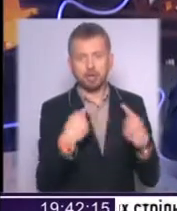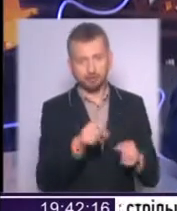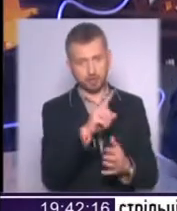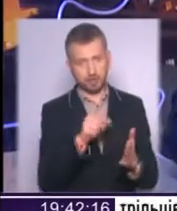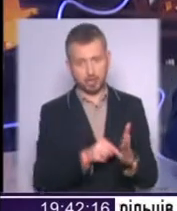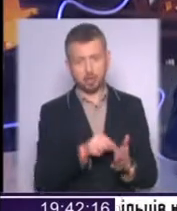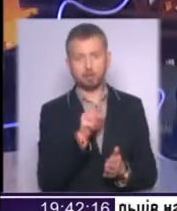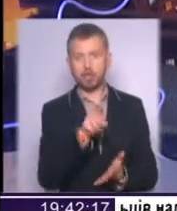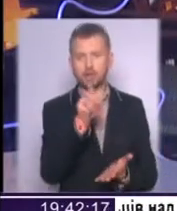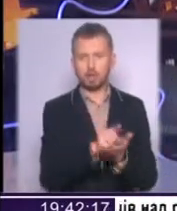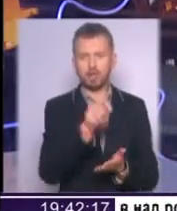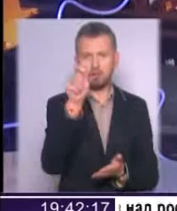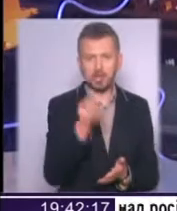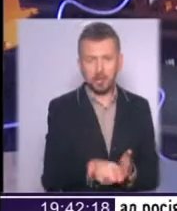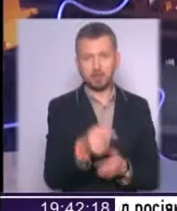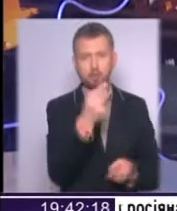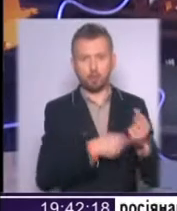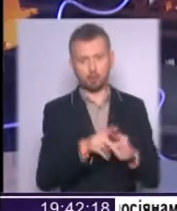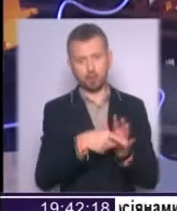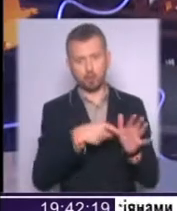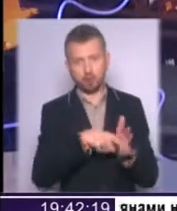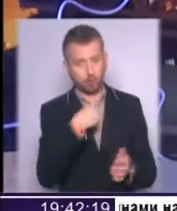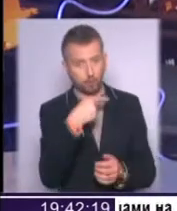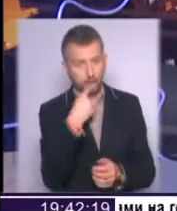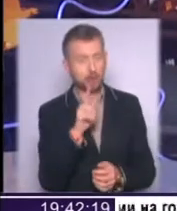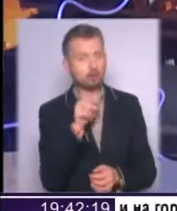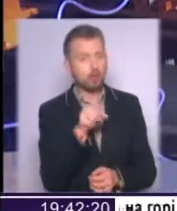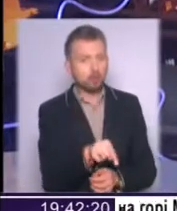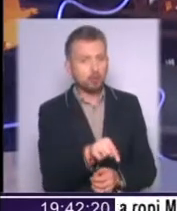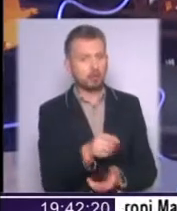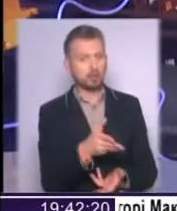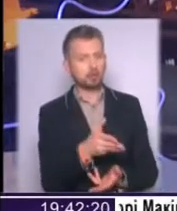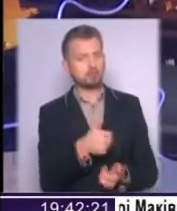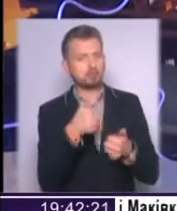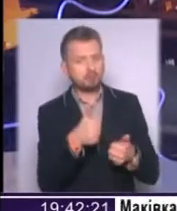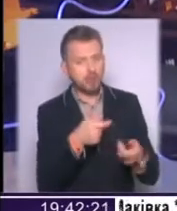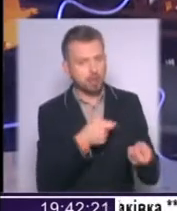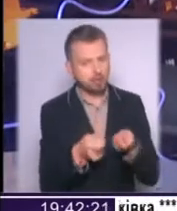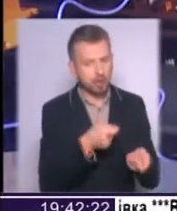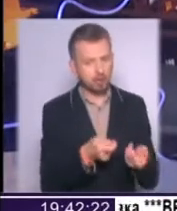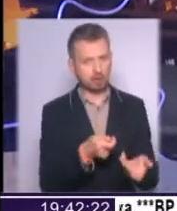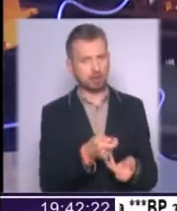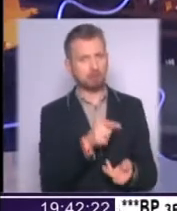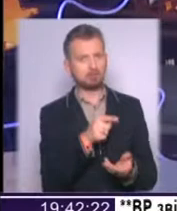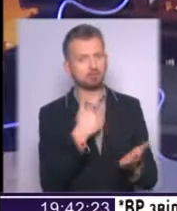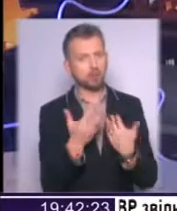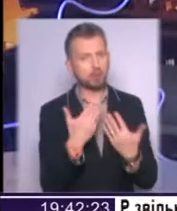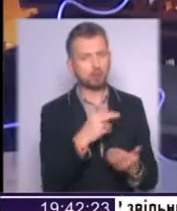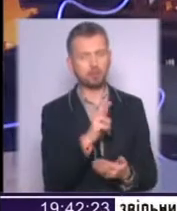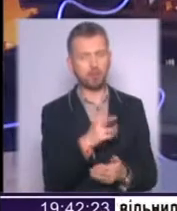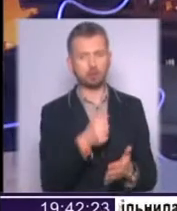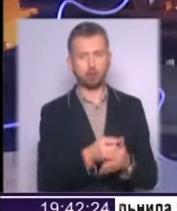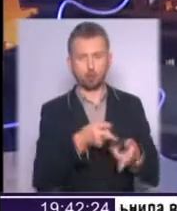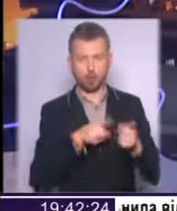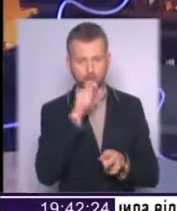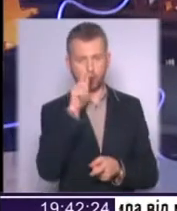Вона повинна приїхати, повернутися на Донбас і говорити про те, що тут чуйна влада, що до неї поставилися, як для справжнього